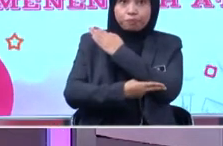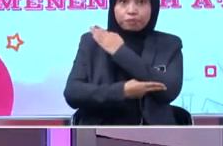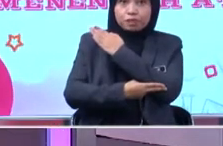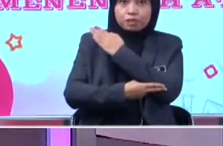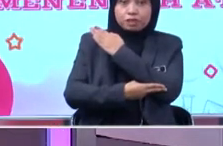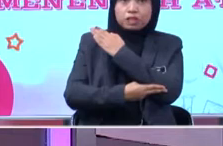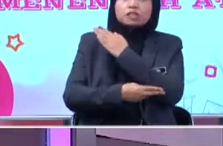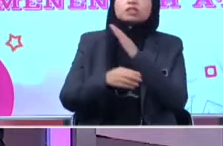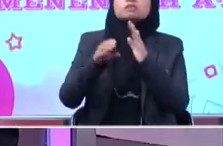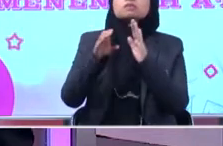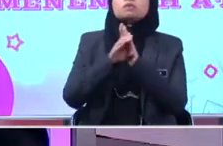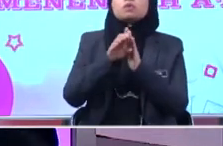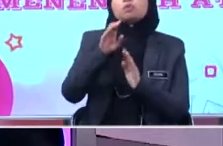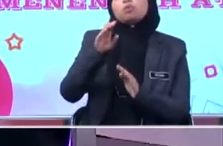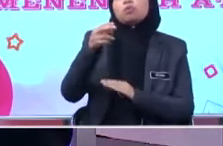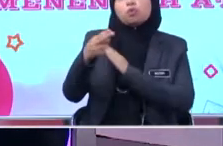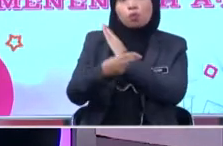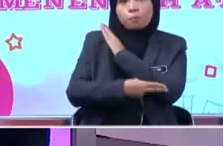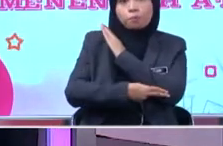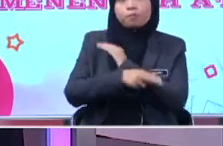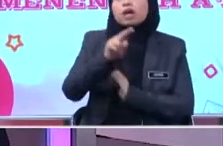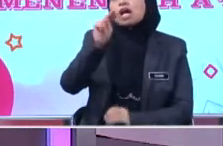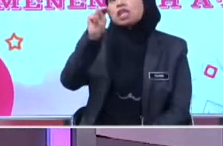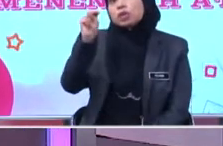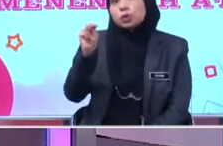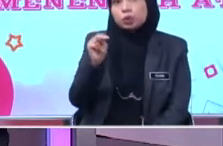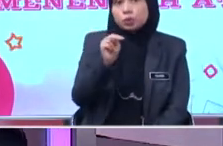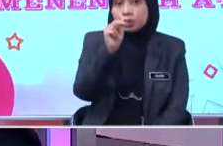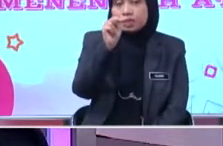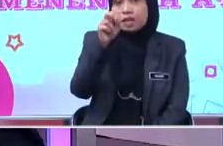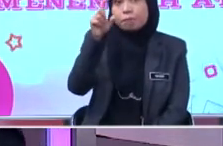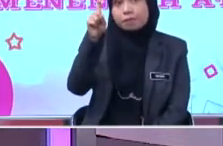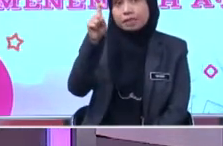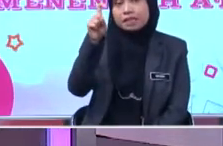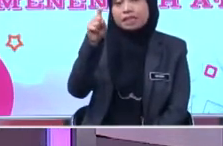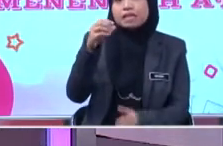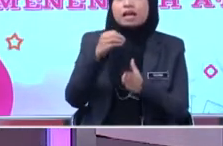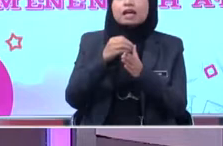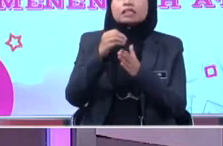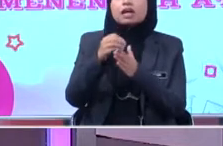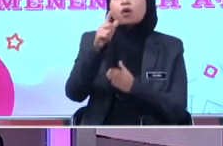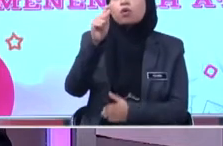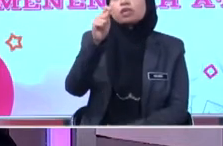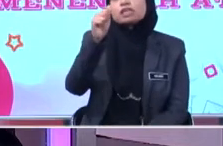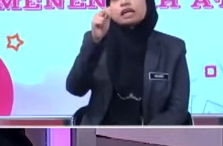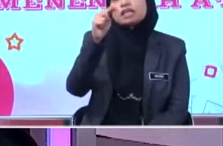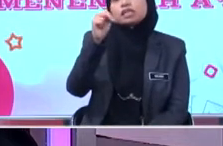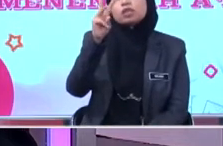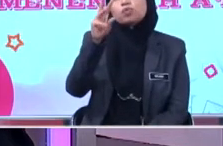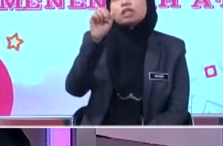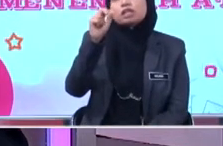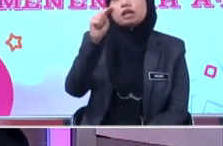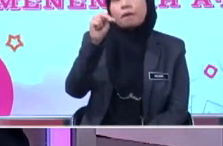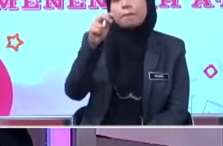dalamnya adalah hukum nun mati dan ataupun atau tanwin bertemu dengan huruf hijaiyah ke ini adalah hadirnya